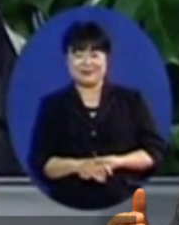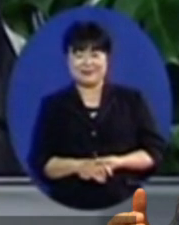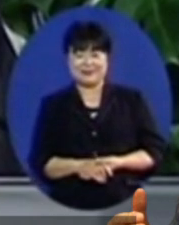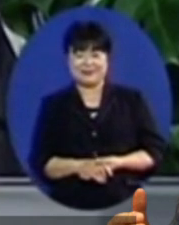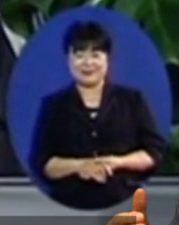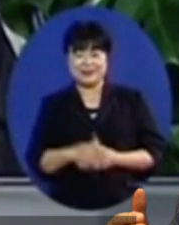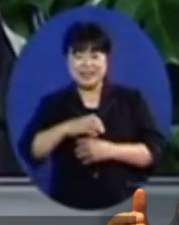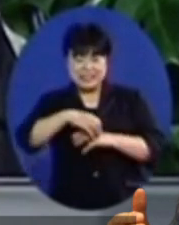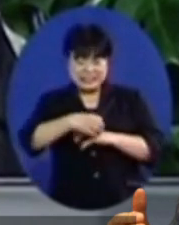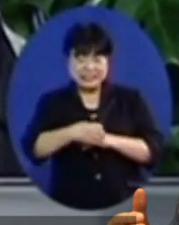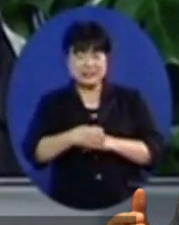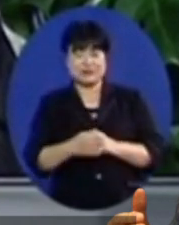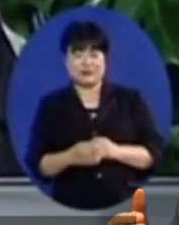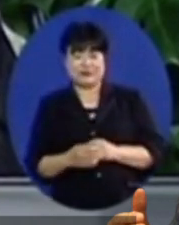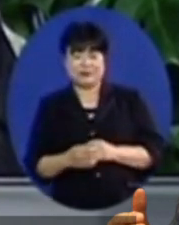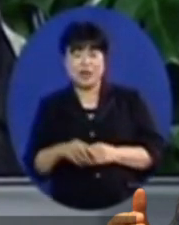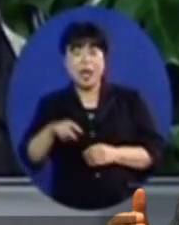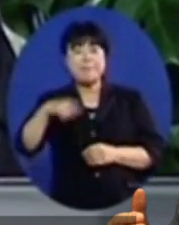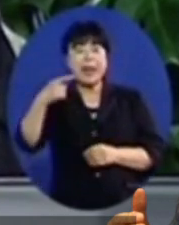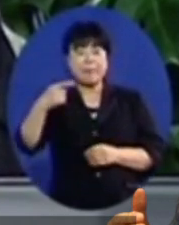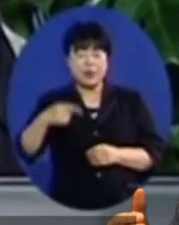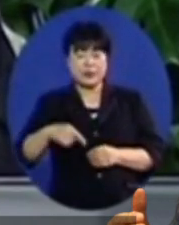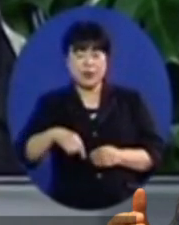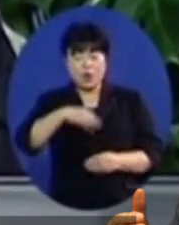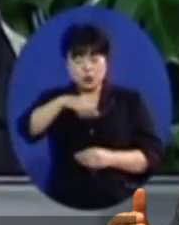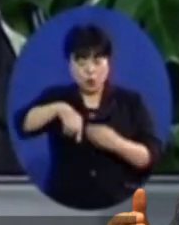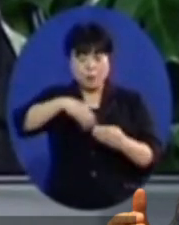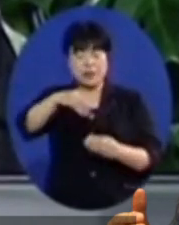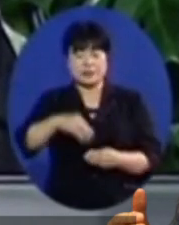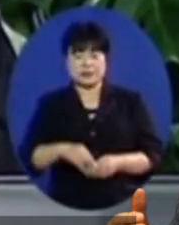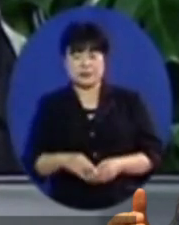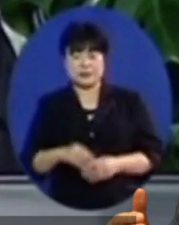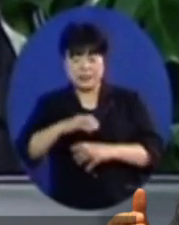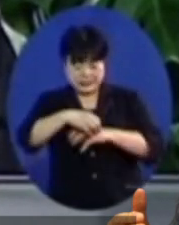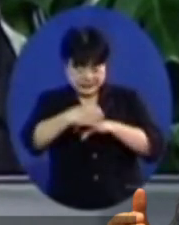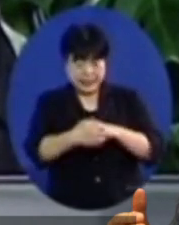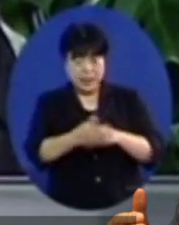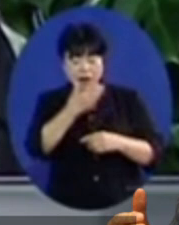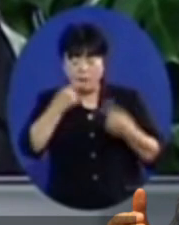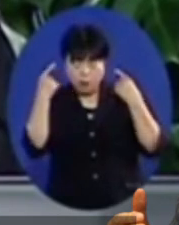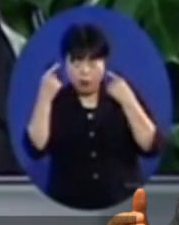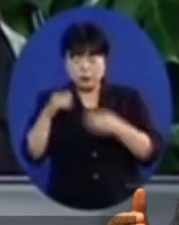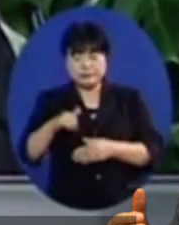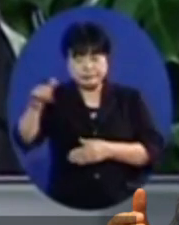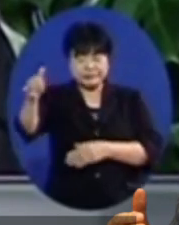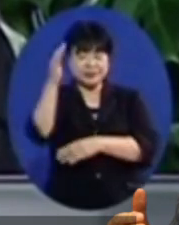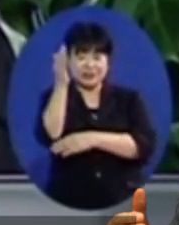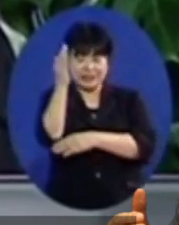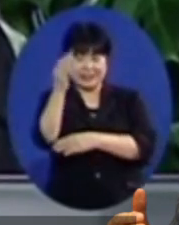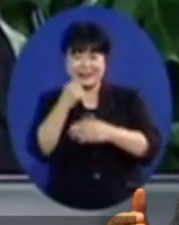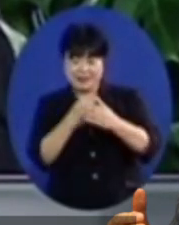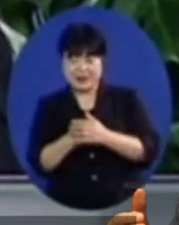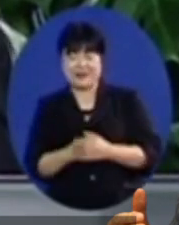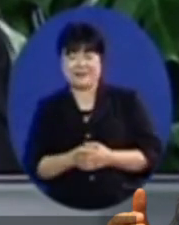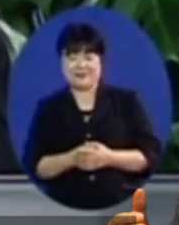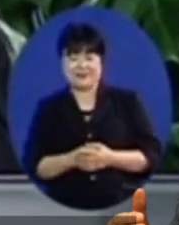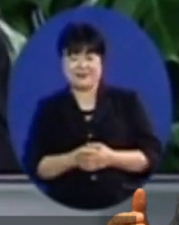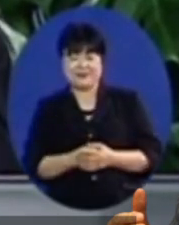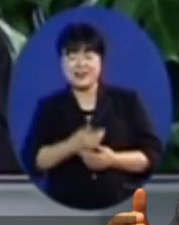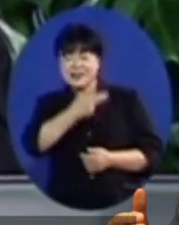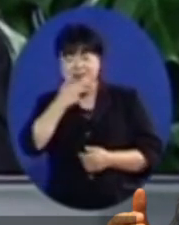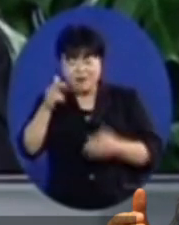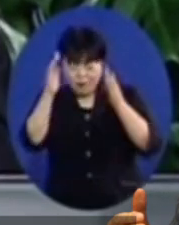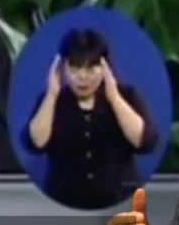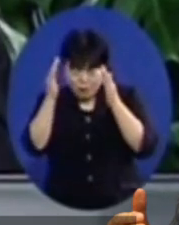지구를 100바퀴 돌면서 온 천하 만국에 나가서 제가 복음을 증거했지 않습니까? 그 영어